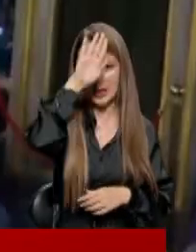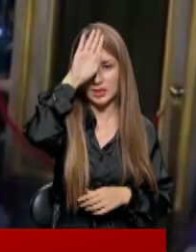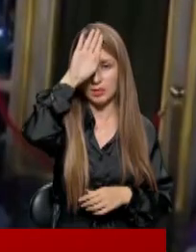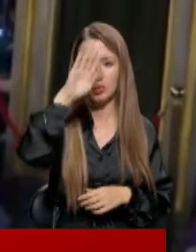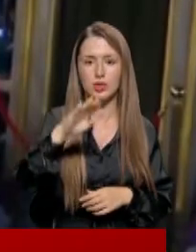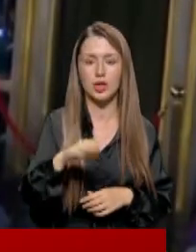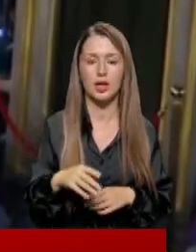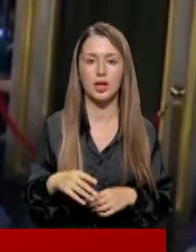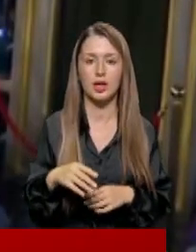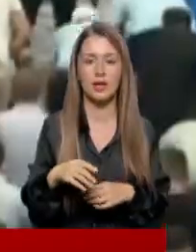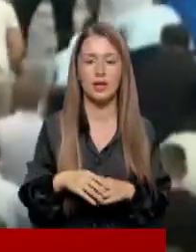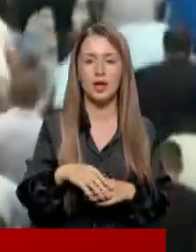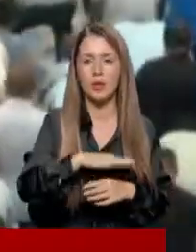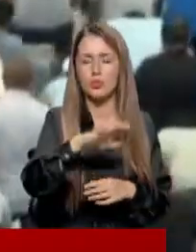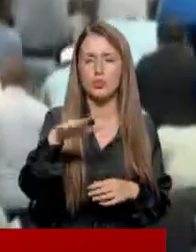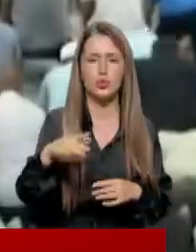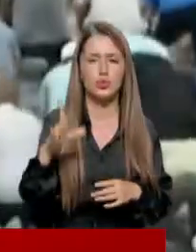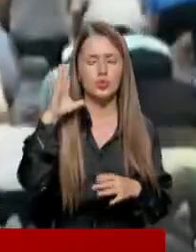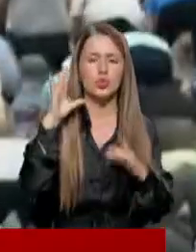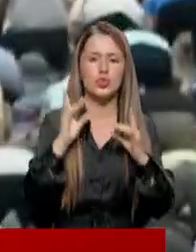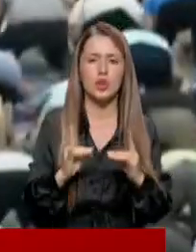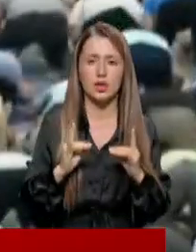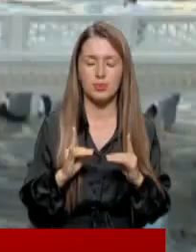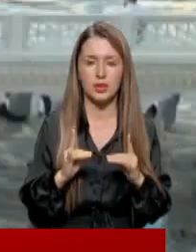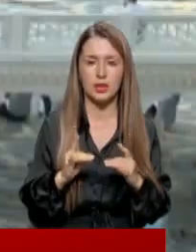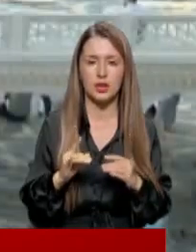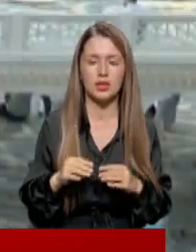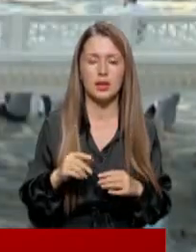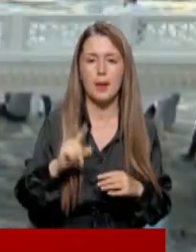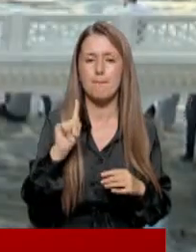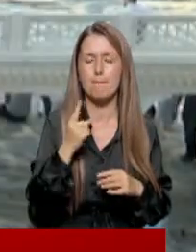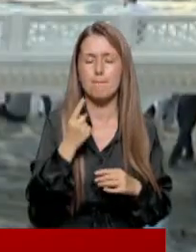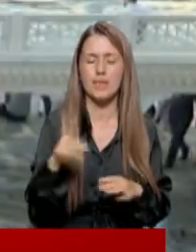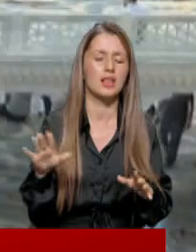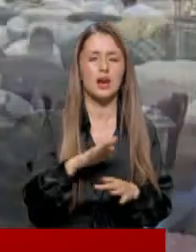İstanbul'da Eyüp Sultan, Sultanahmet, Ayasofya ve Çamlıca camileri binlerce